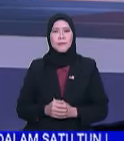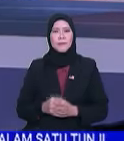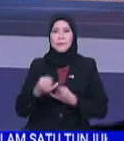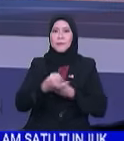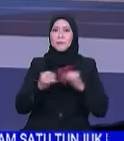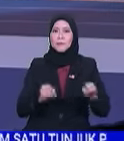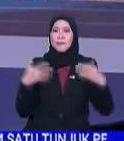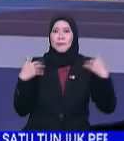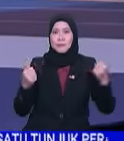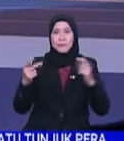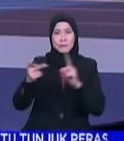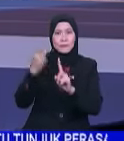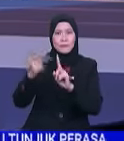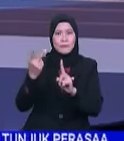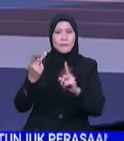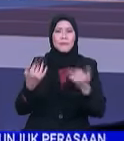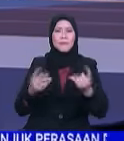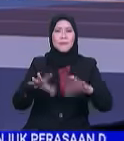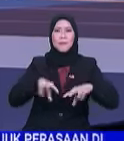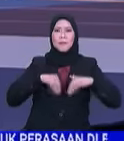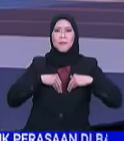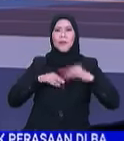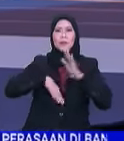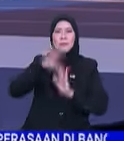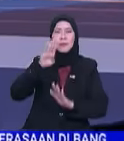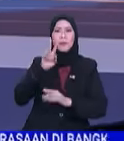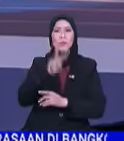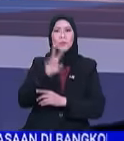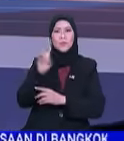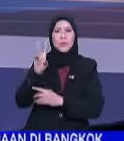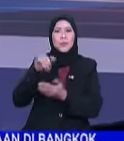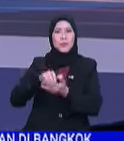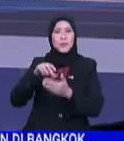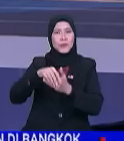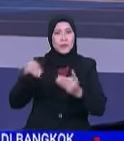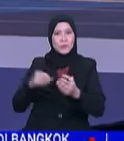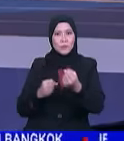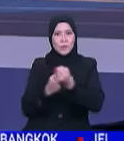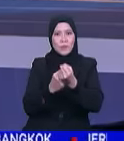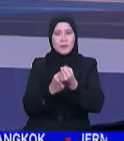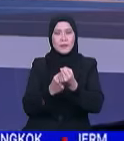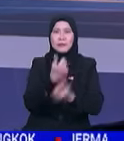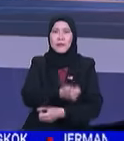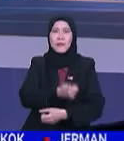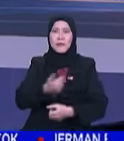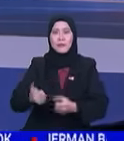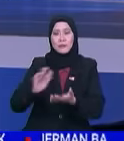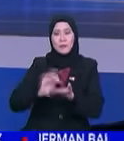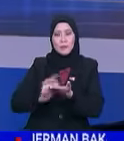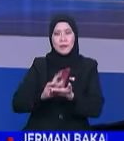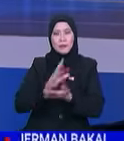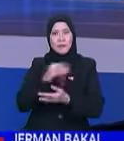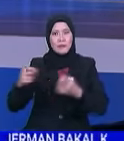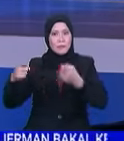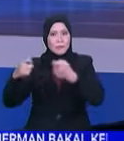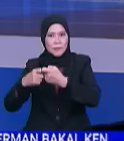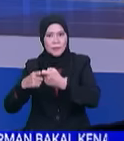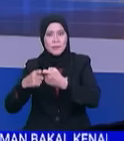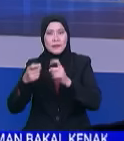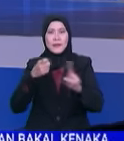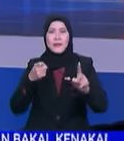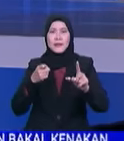Jabatan Kesihatan Pulau Pinang hari ini turut menerima lebih RM27,000 sumbangan berbentuk peralatan perubatan dan elektrik